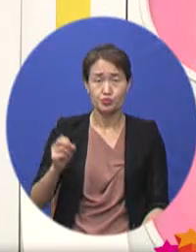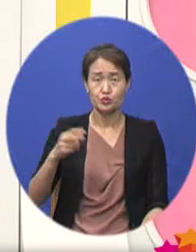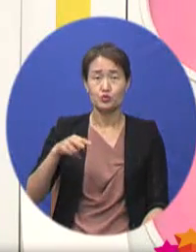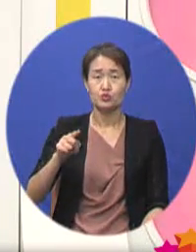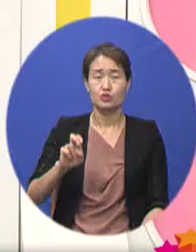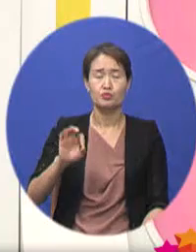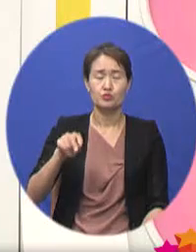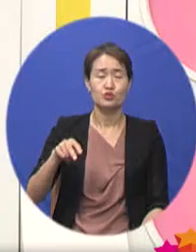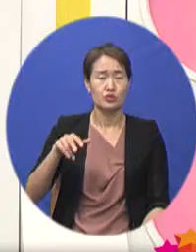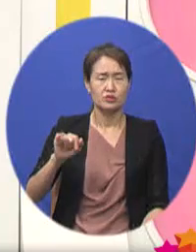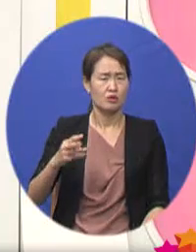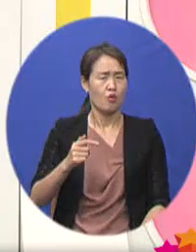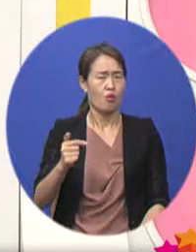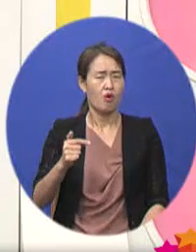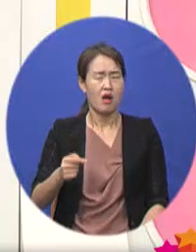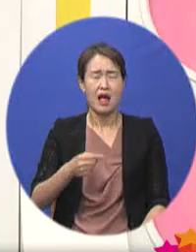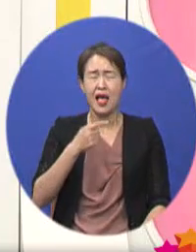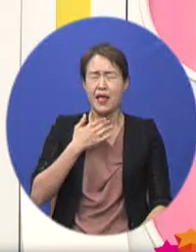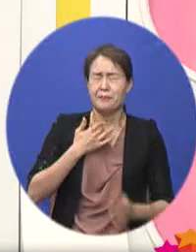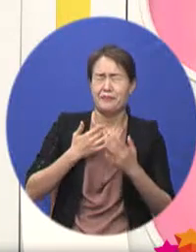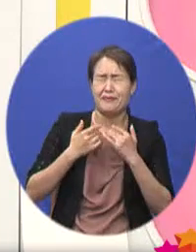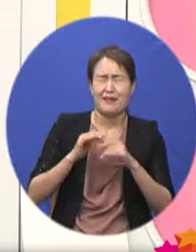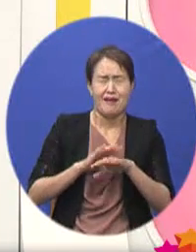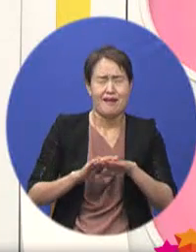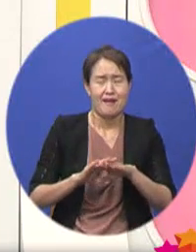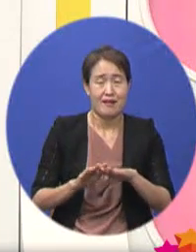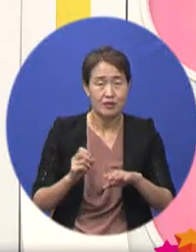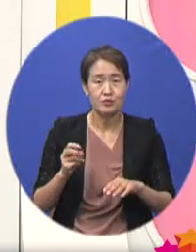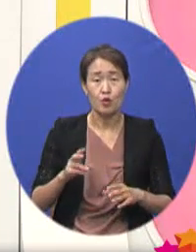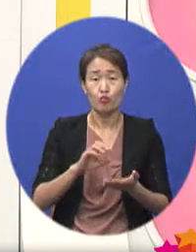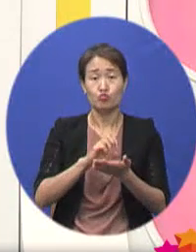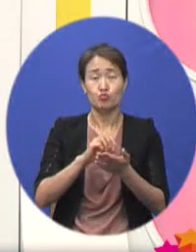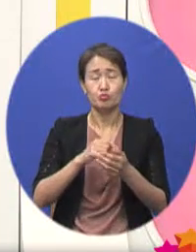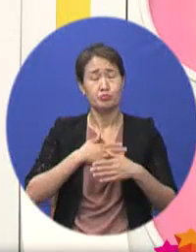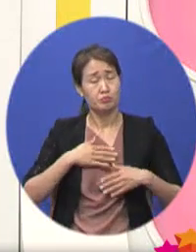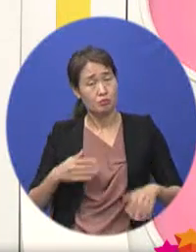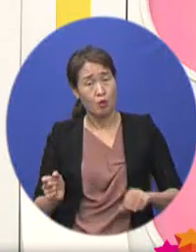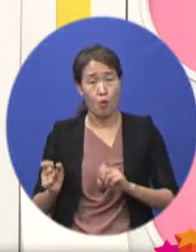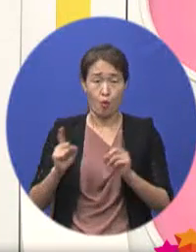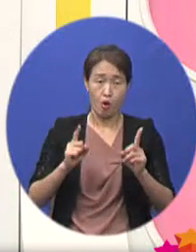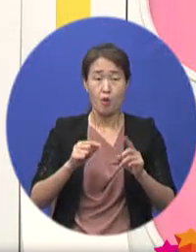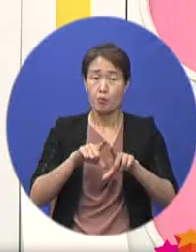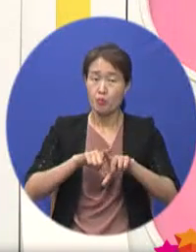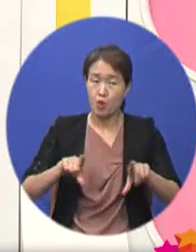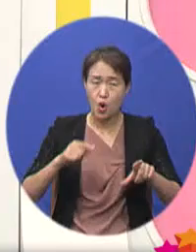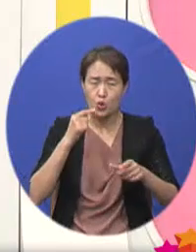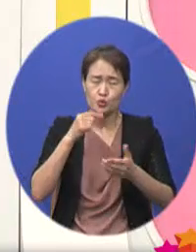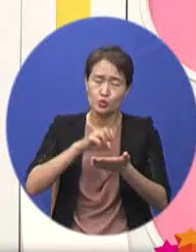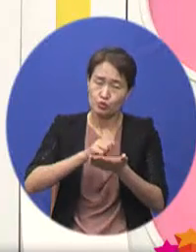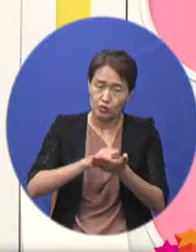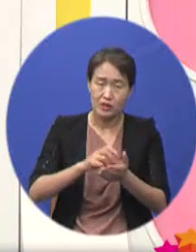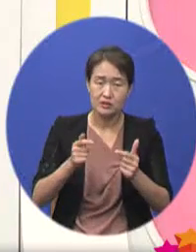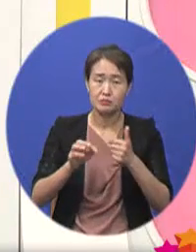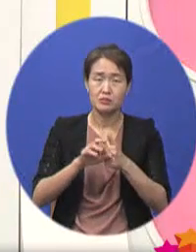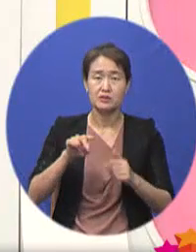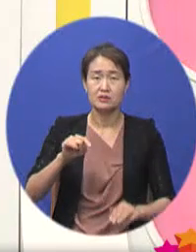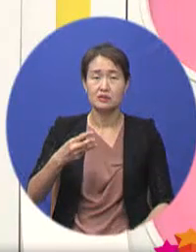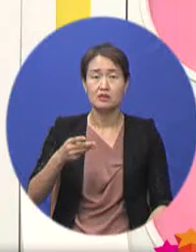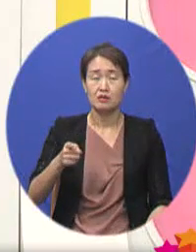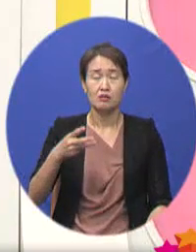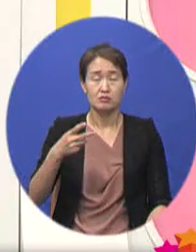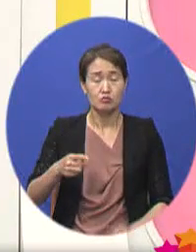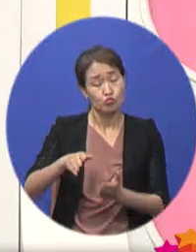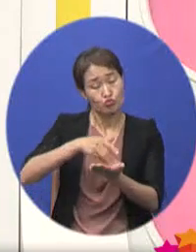갈증 해소와 또 피로 회복에 좋은 채소입니다. 주로 고추장을 넣고 무치거나 뭐 샐러드로